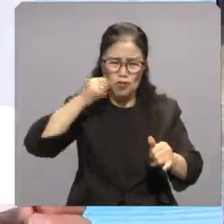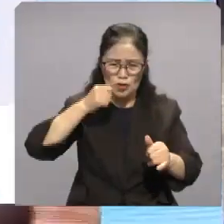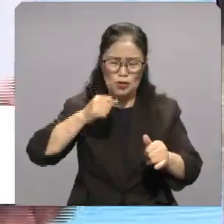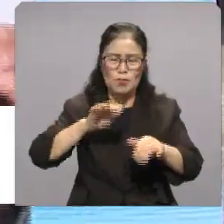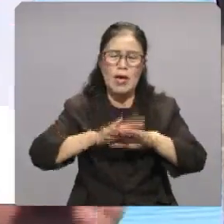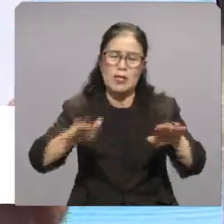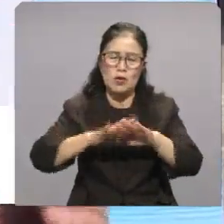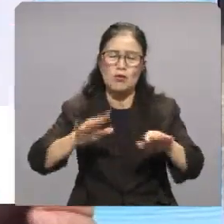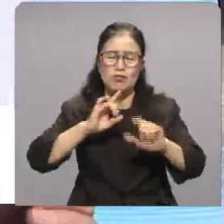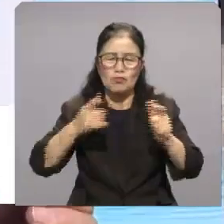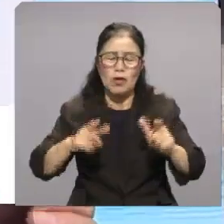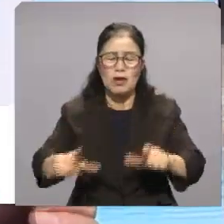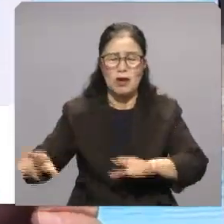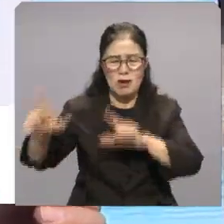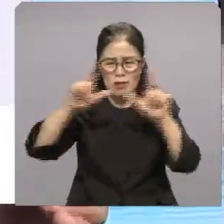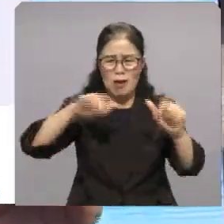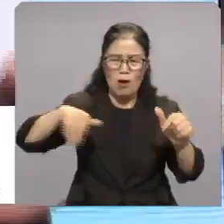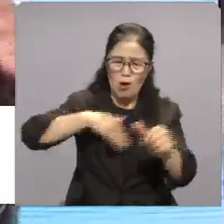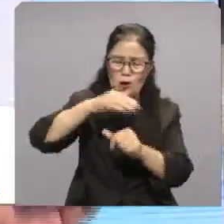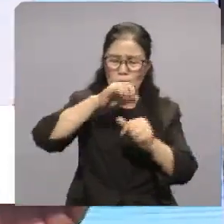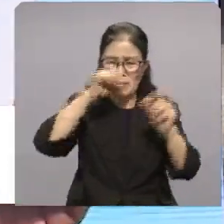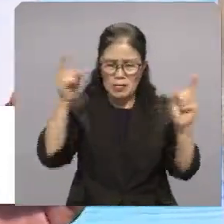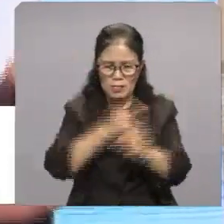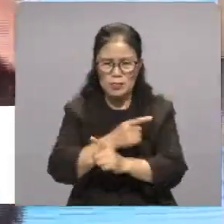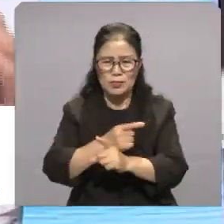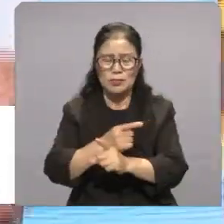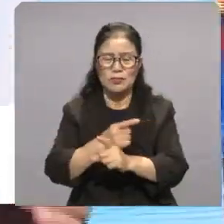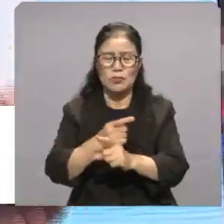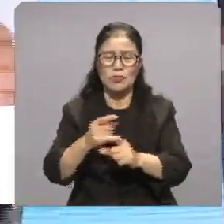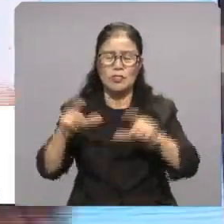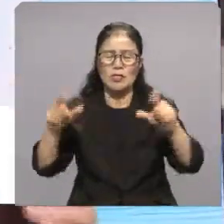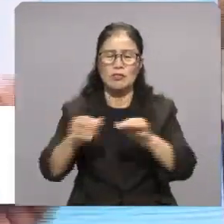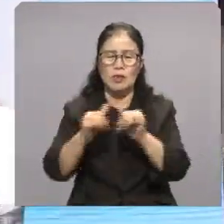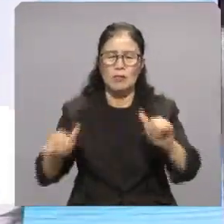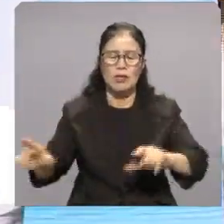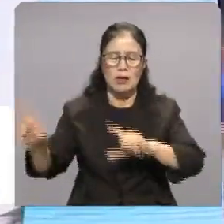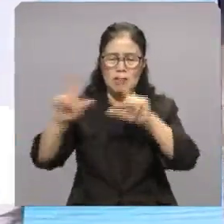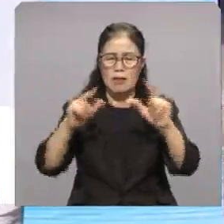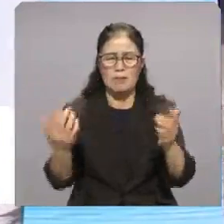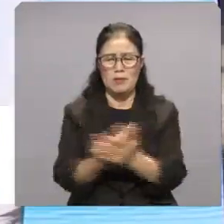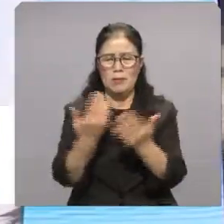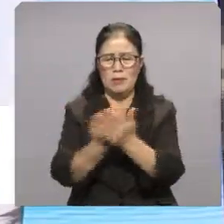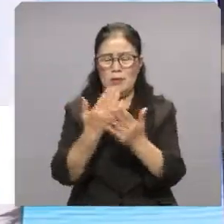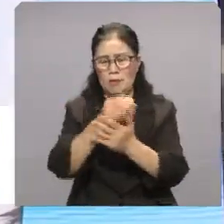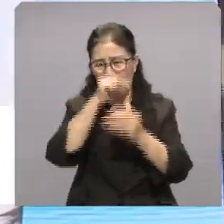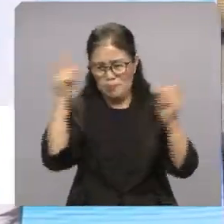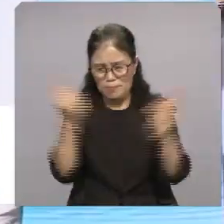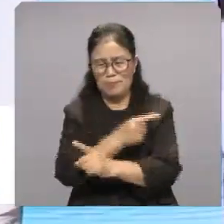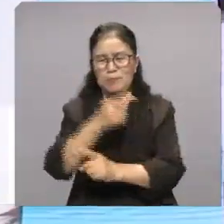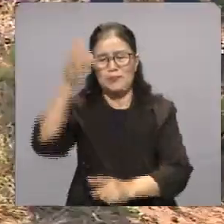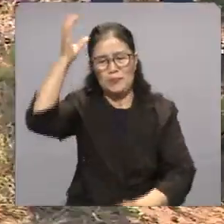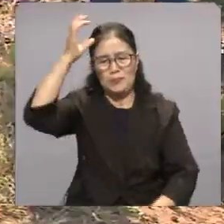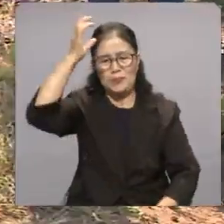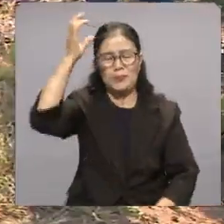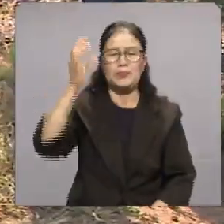물론 정주 여건 개선과 지역 주민들의 삶의 질이 획기적으로 개선될 것으로